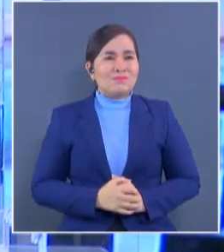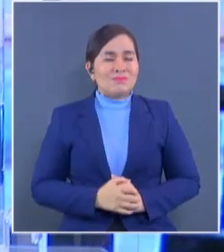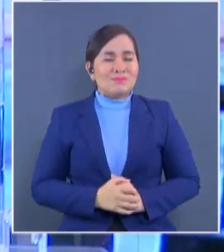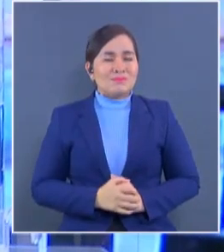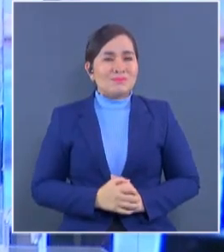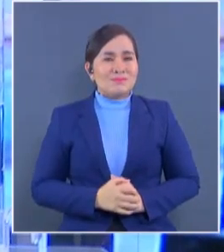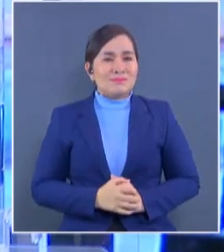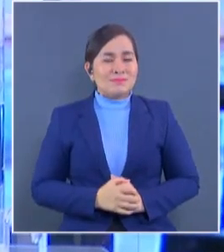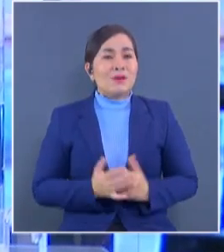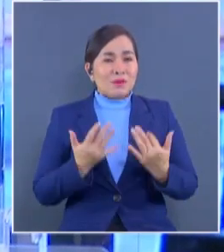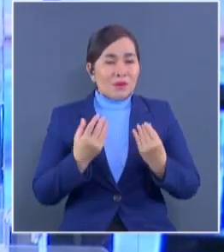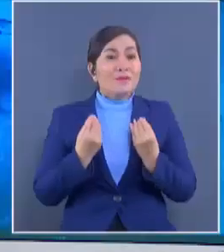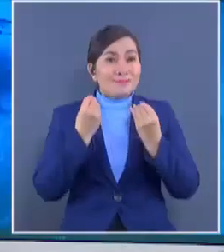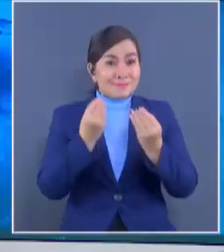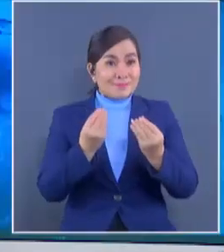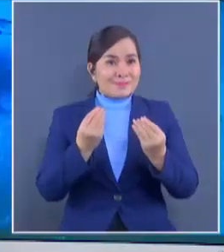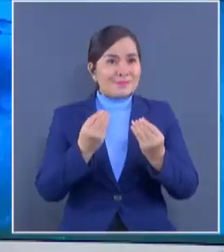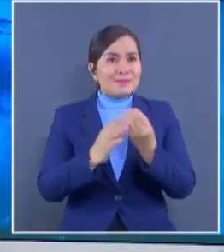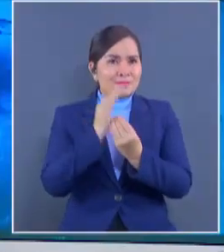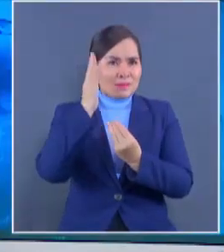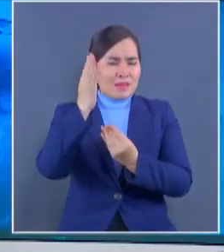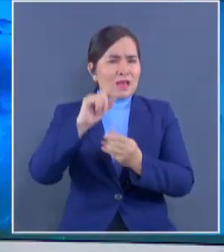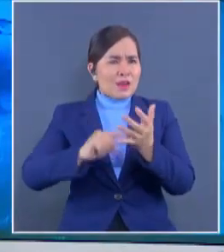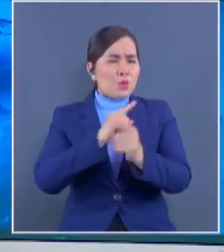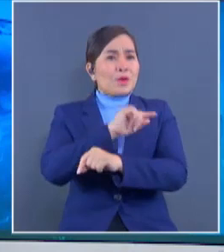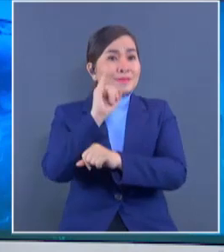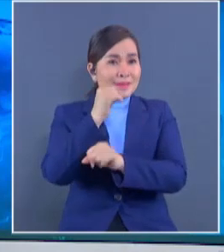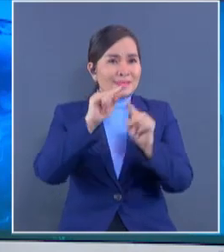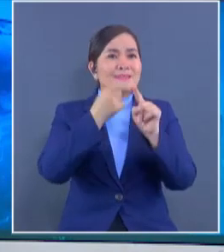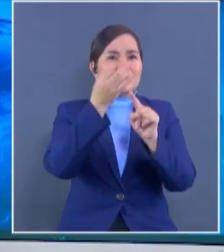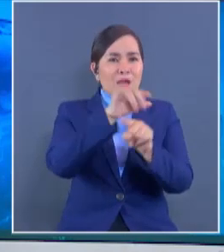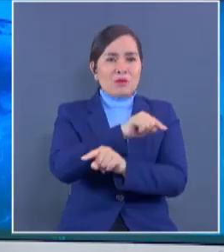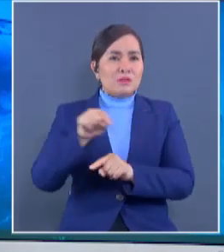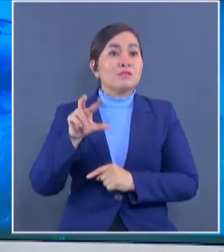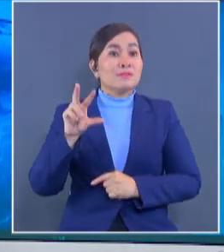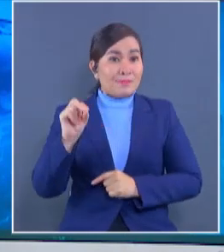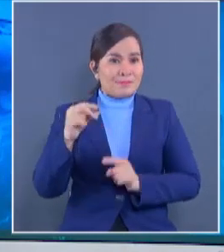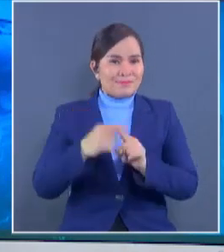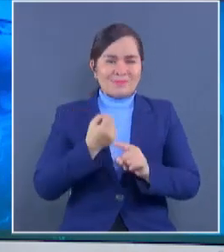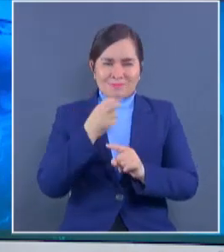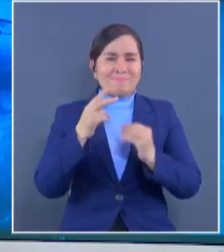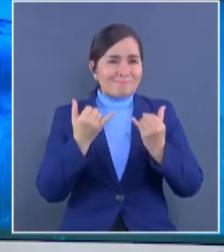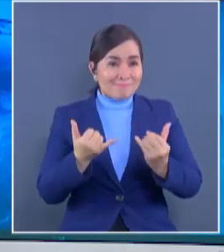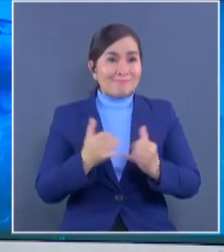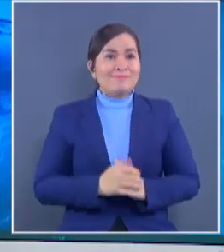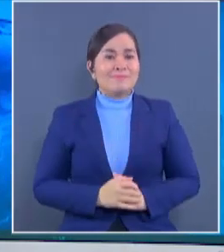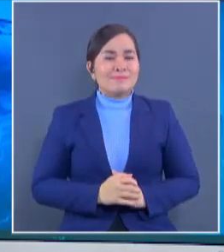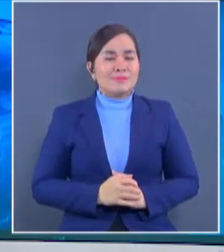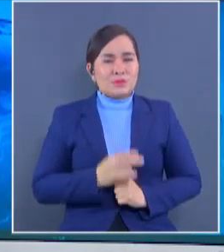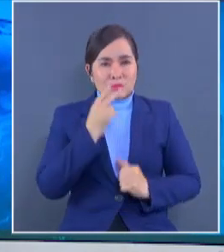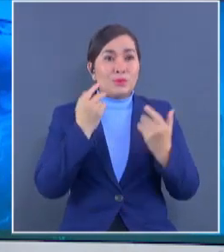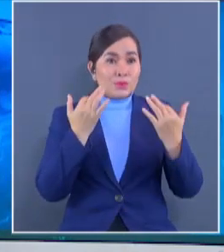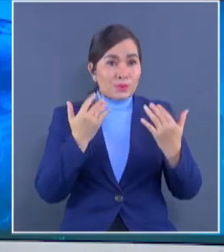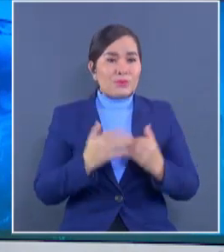จกกันเดี๋ยวแจกกันตั้งแต่วันจันทร์หน้าเป็นต้นไปนะครับวันที่19แล้วก็ต่อเนื่องไปจนถึงวันที่30ธันวาคมเลยเดี๋ยวมาติดต